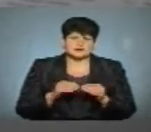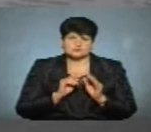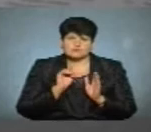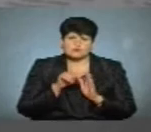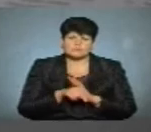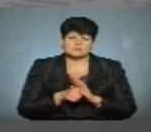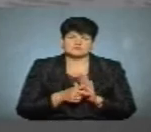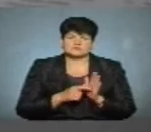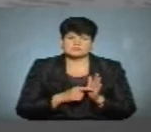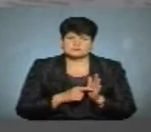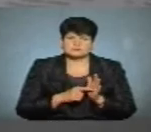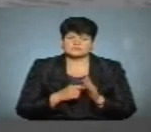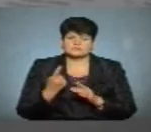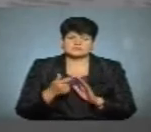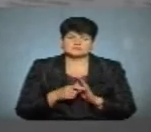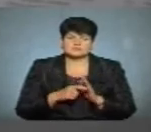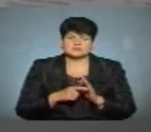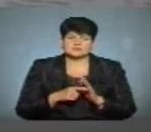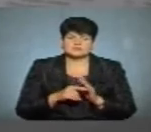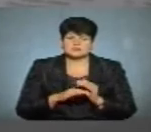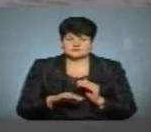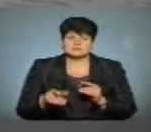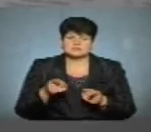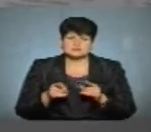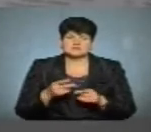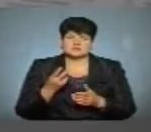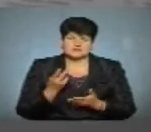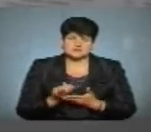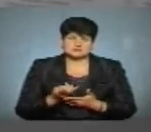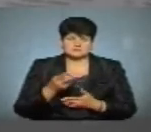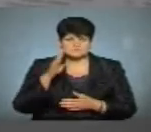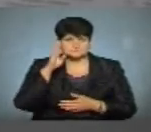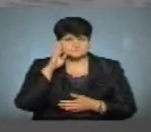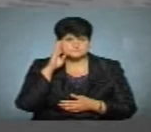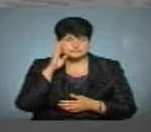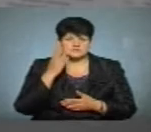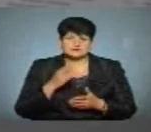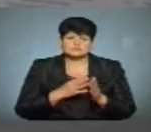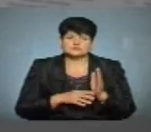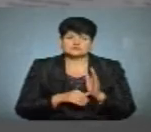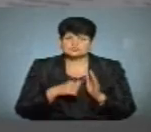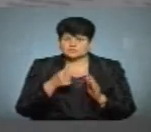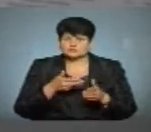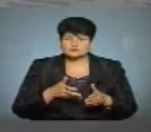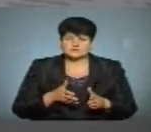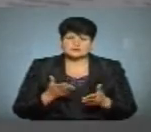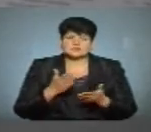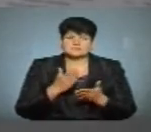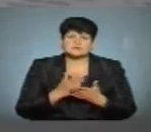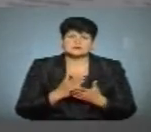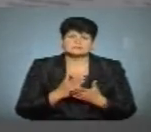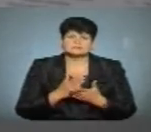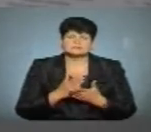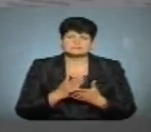потрапили до помешкання, і в одній з кімнат на підлозі дійсно лежав юнак. який 96-го року народження, який мав